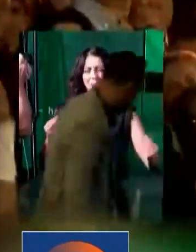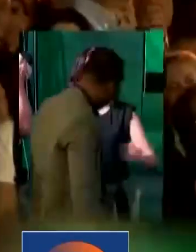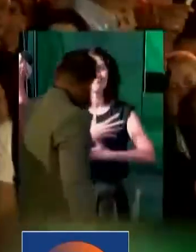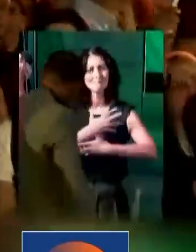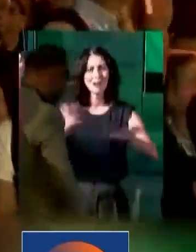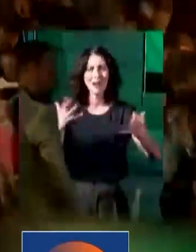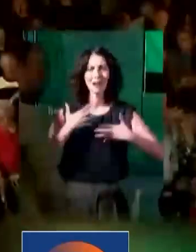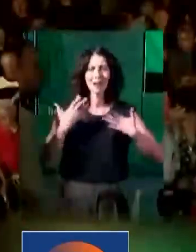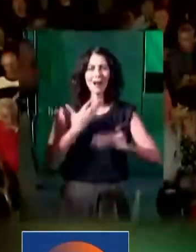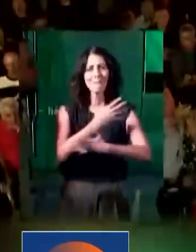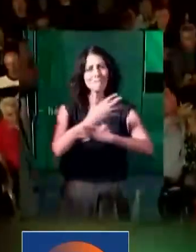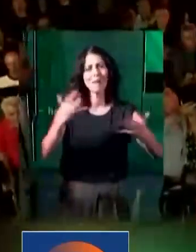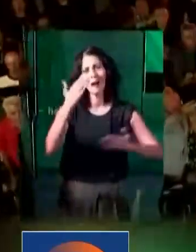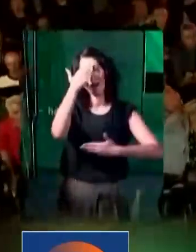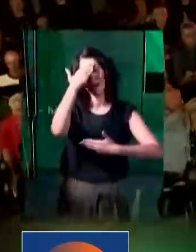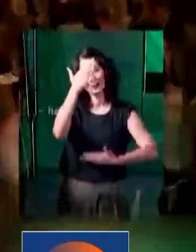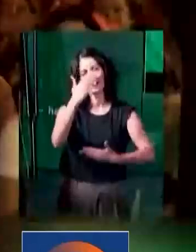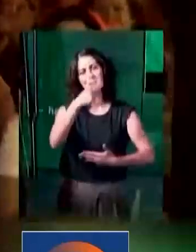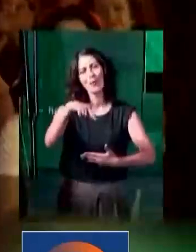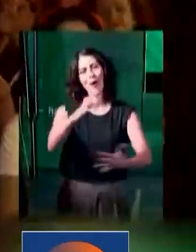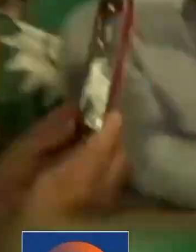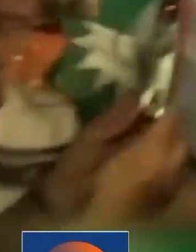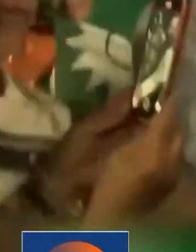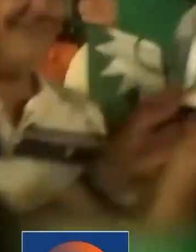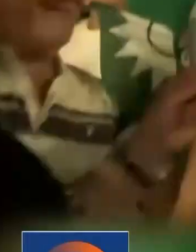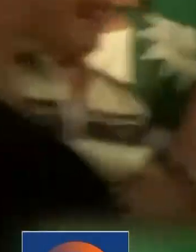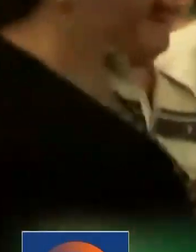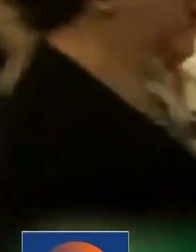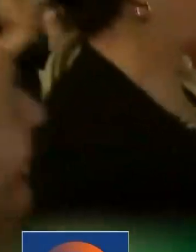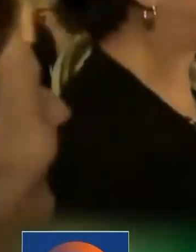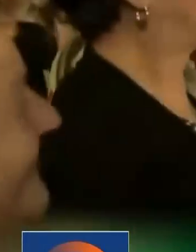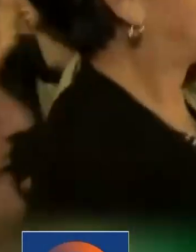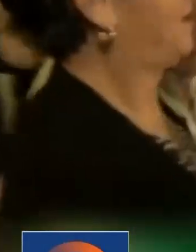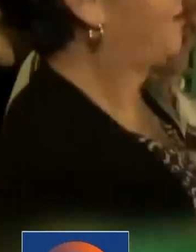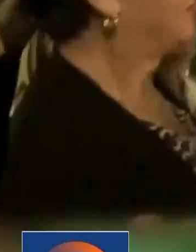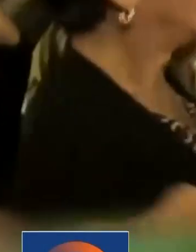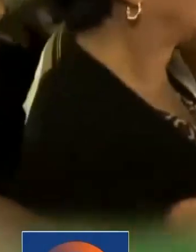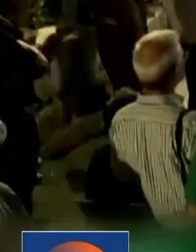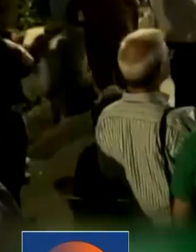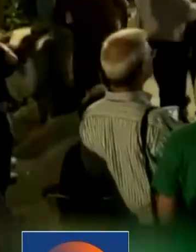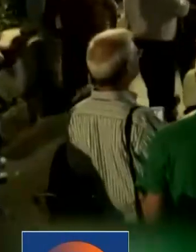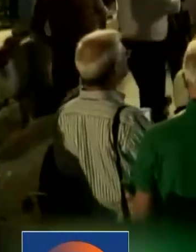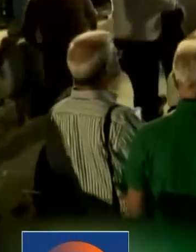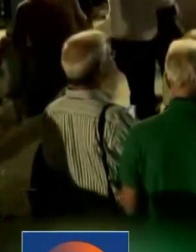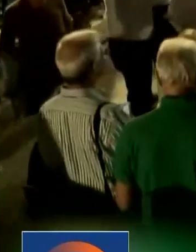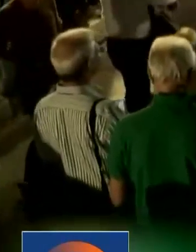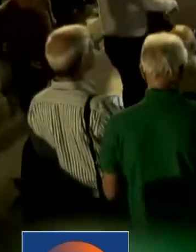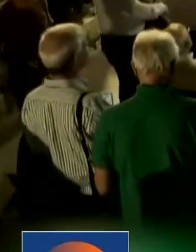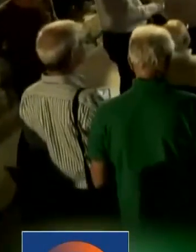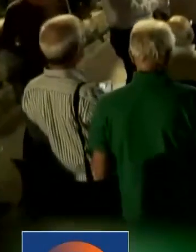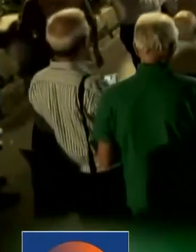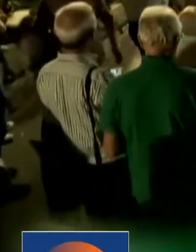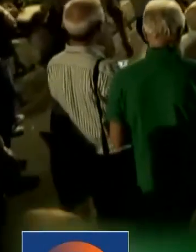και η τιμή που μου κάνετε σήμερα. Την Λάρισα επέλεξε και την τελευταία του ομιλία στην Κούσα Διαδοχής ο Χάρης Δούκας και έστειλε το δικό του μήνυμα